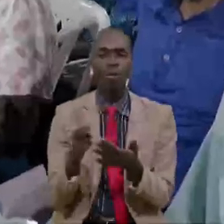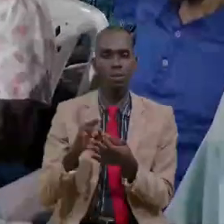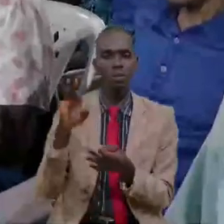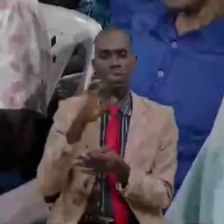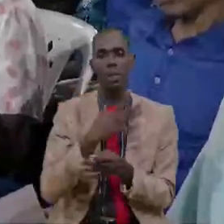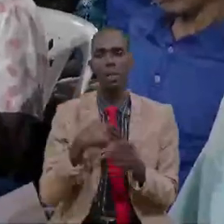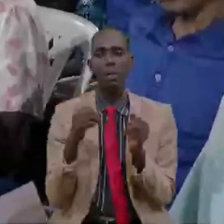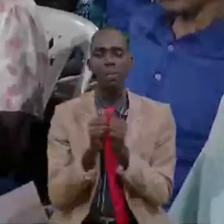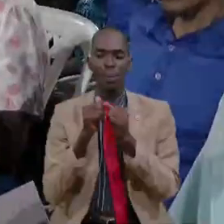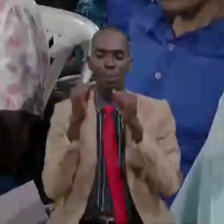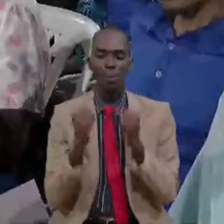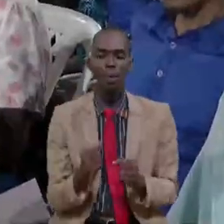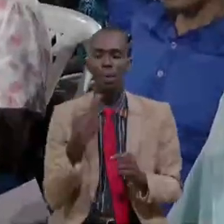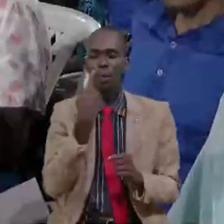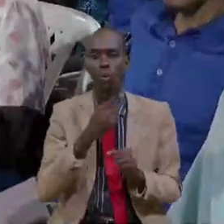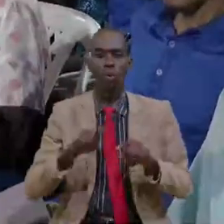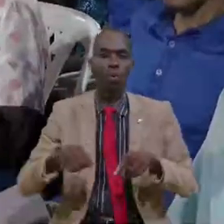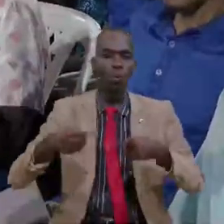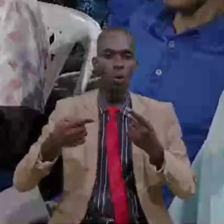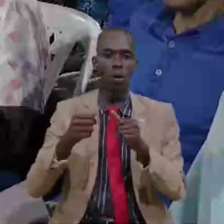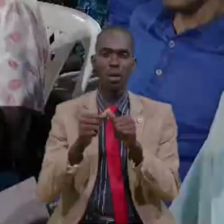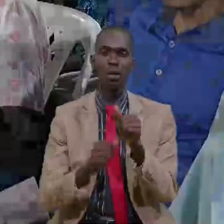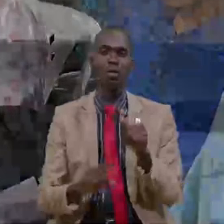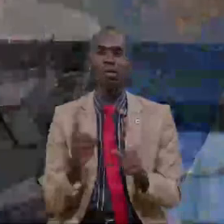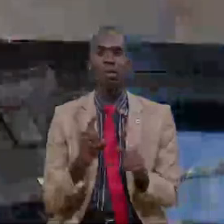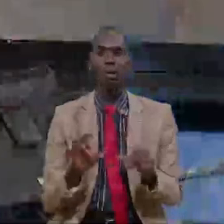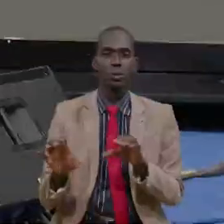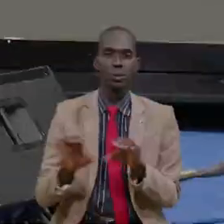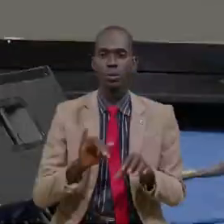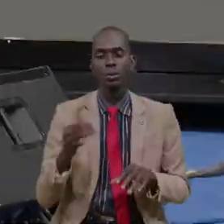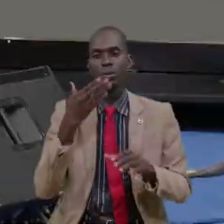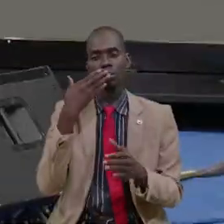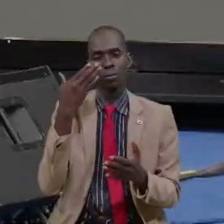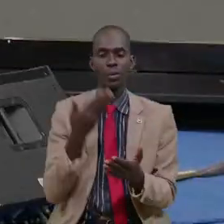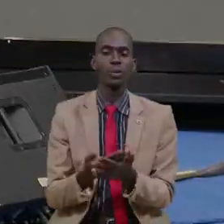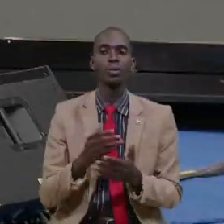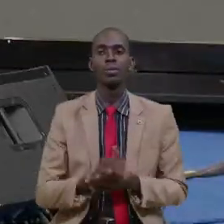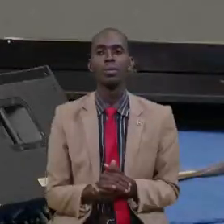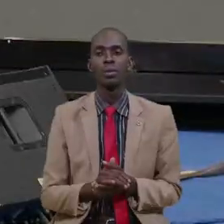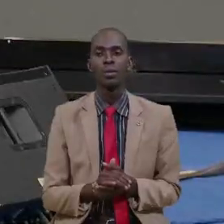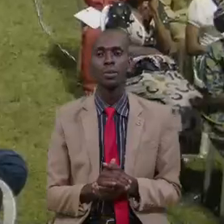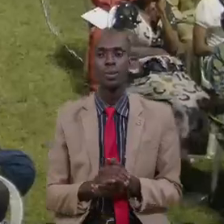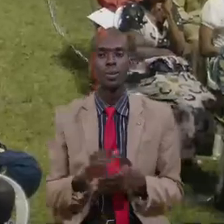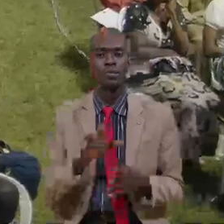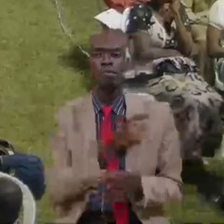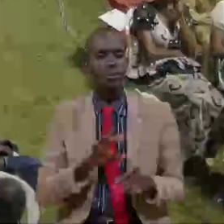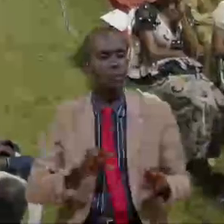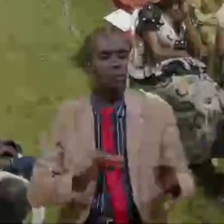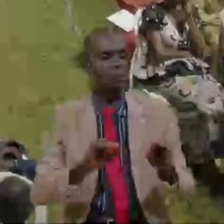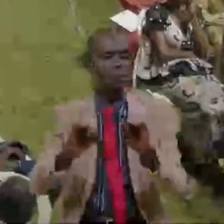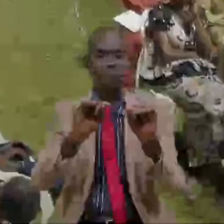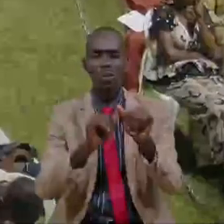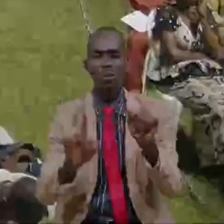de force qui allait de lieu en lieu, faisant du bien. Qu'est-ce qu'il